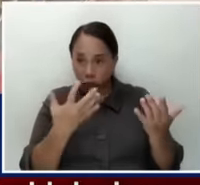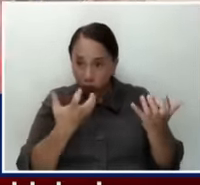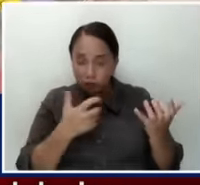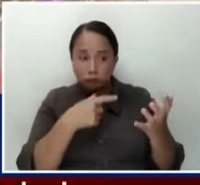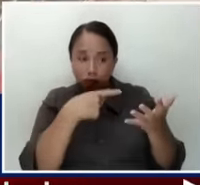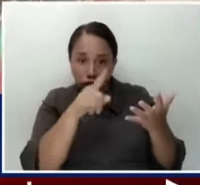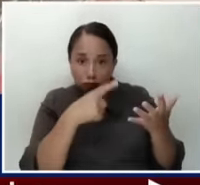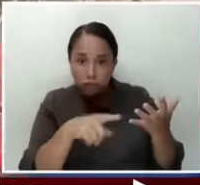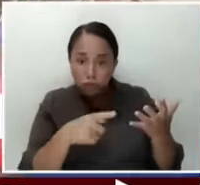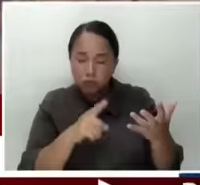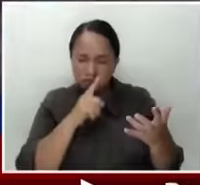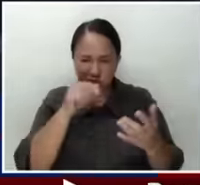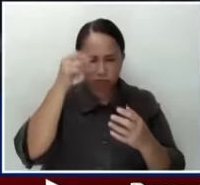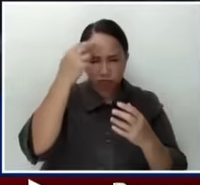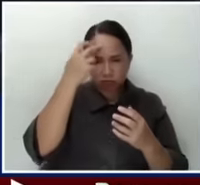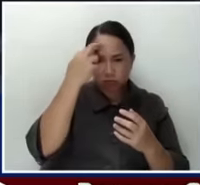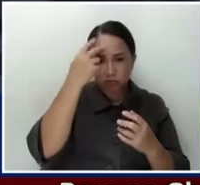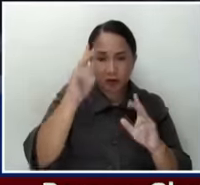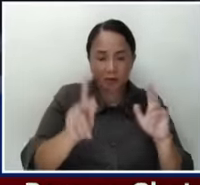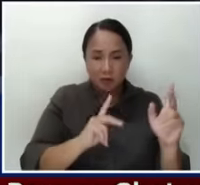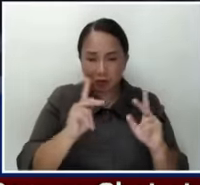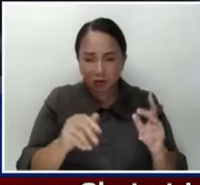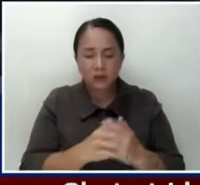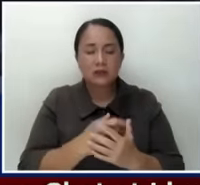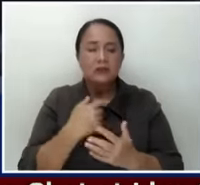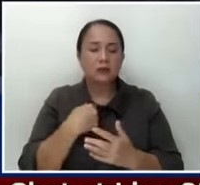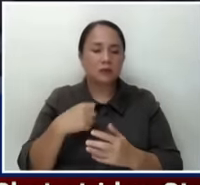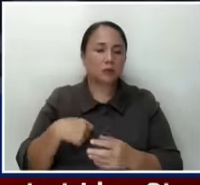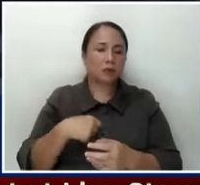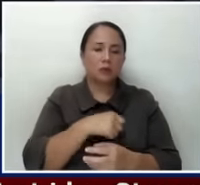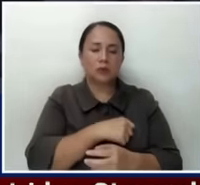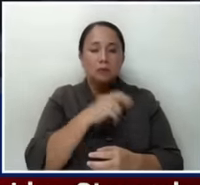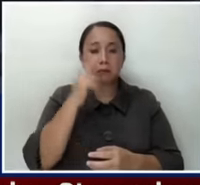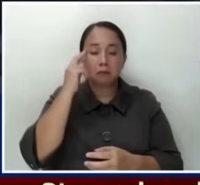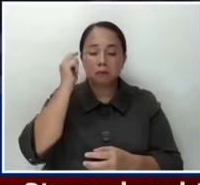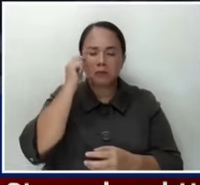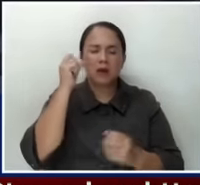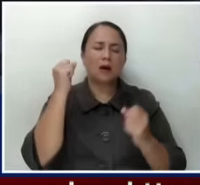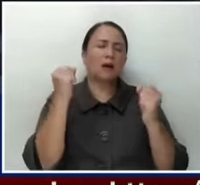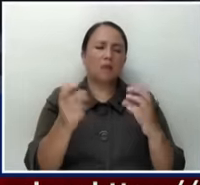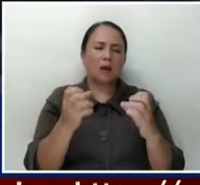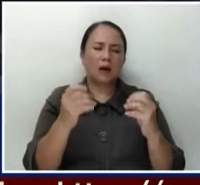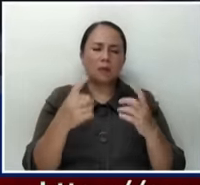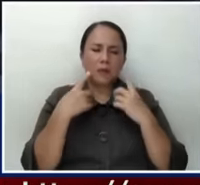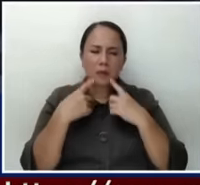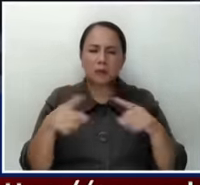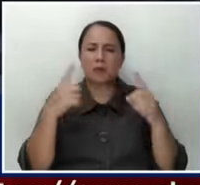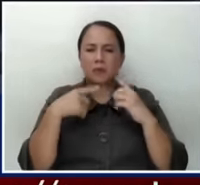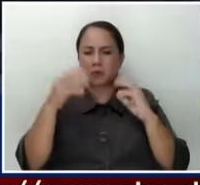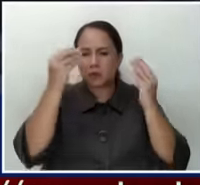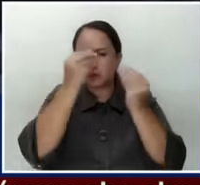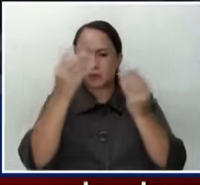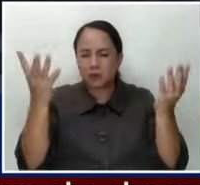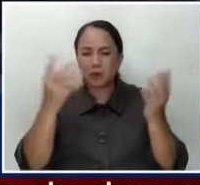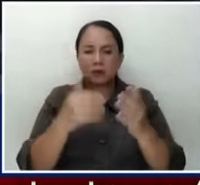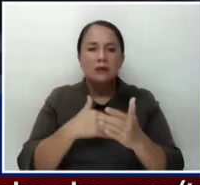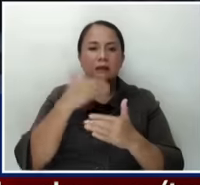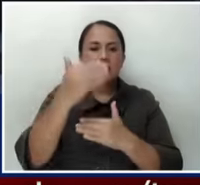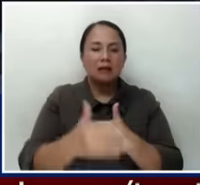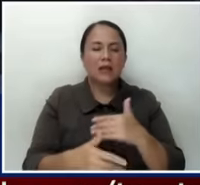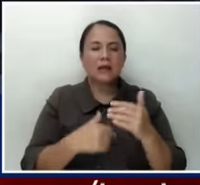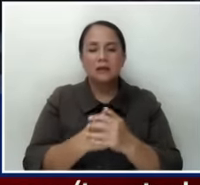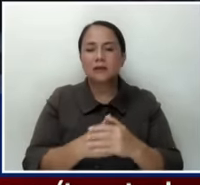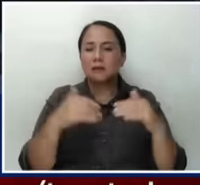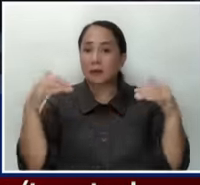kung may duda ang publiko. Sinabi naman ni Senador Tulfo na marami pang isisiwalat na impormasyon sa susunod na pagdinig ng